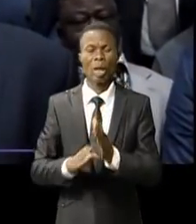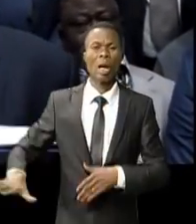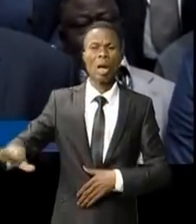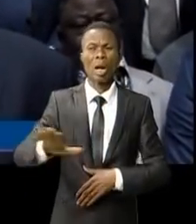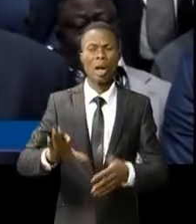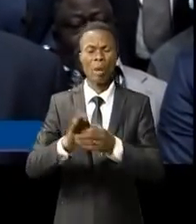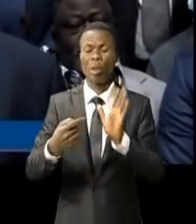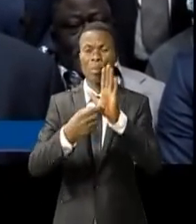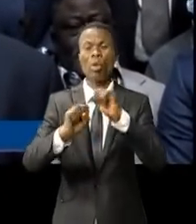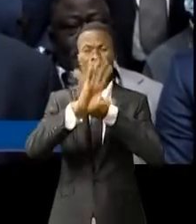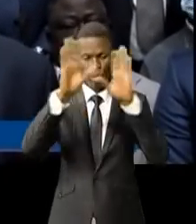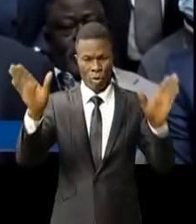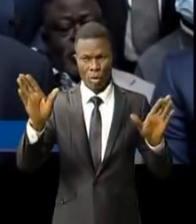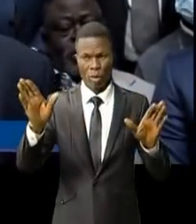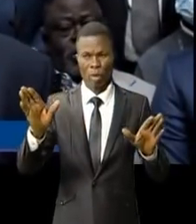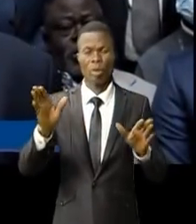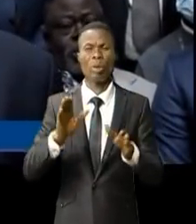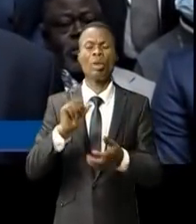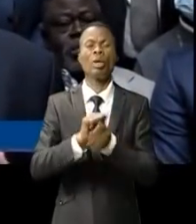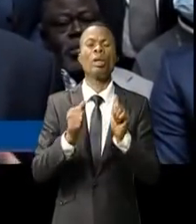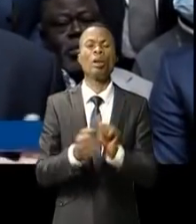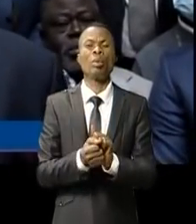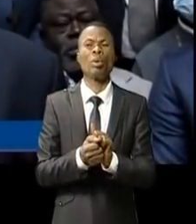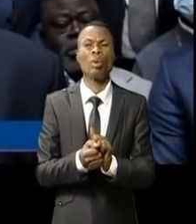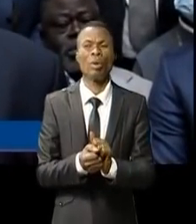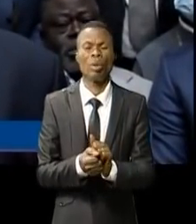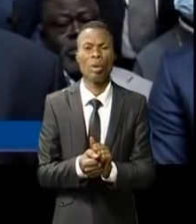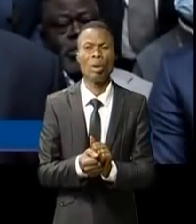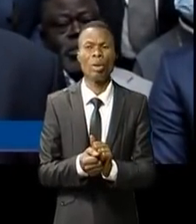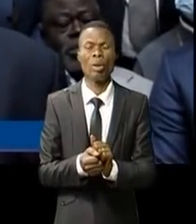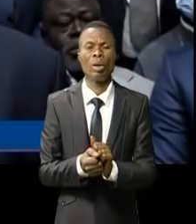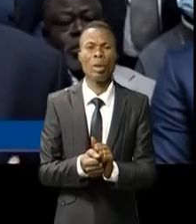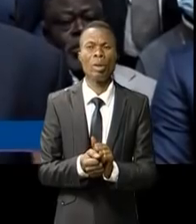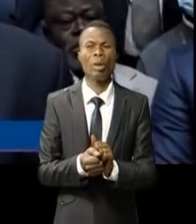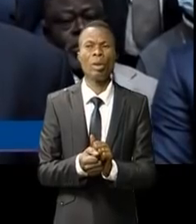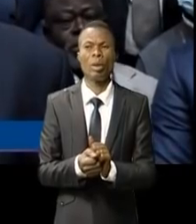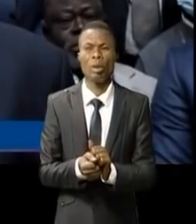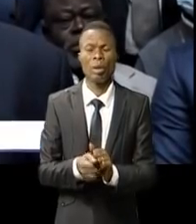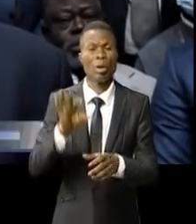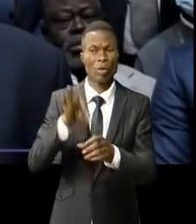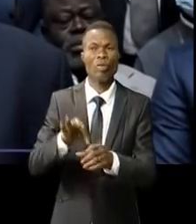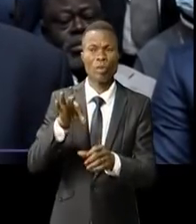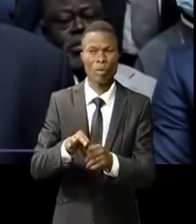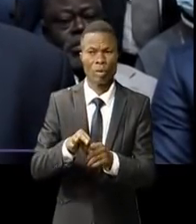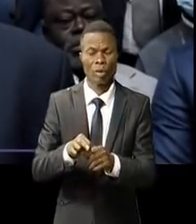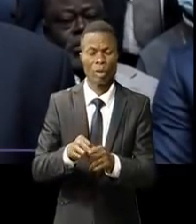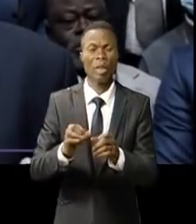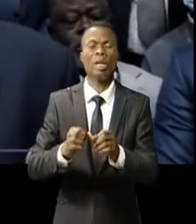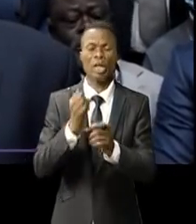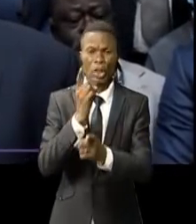bien claire. On voudrait qu'il y aura une élection